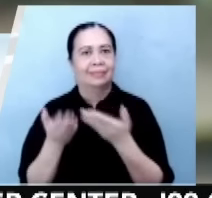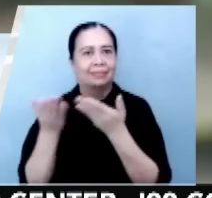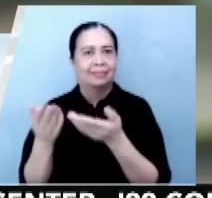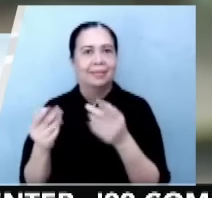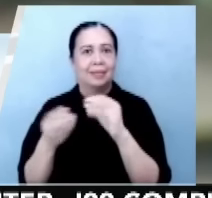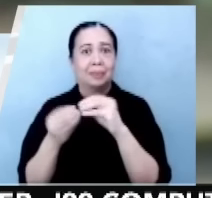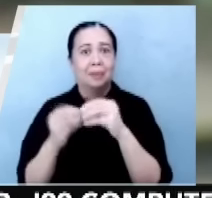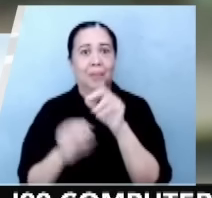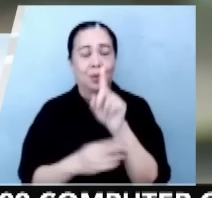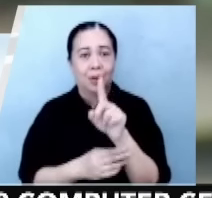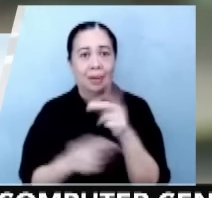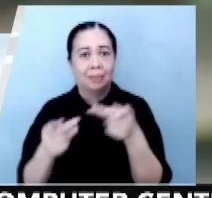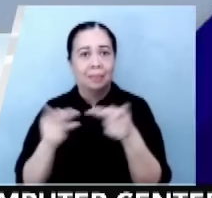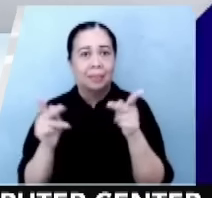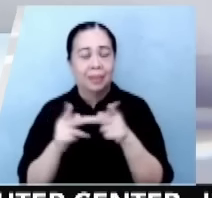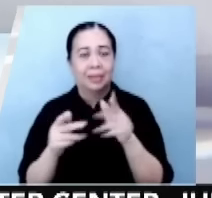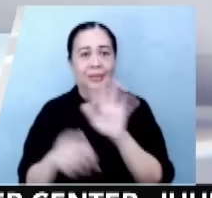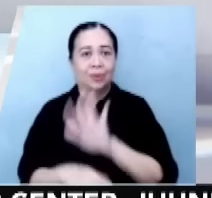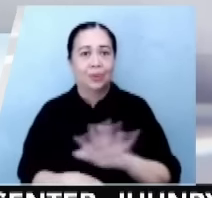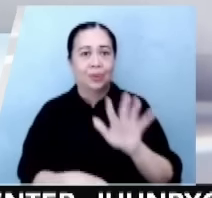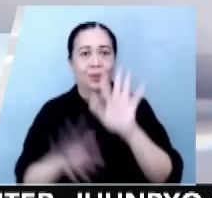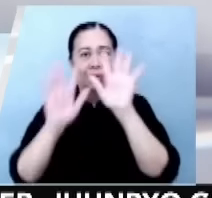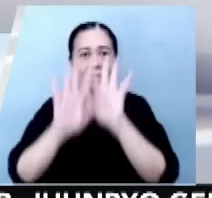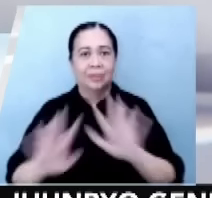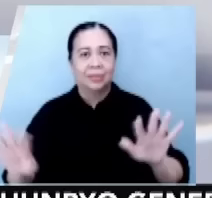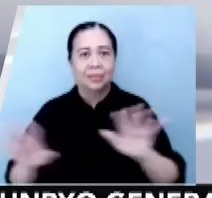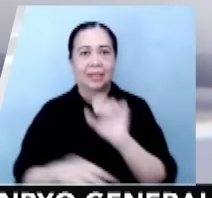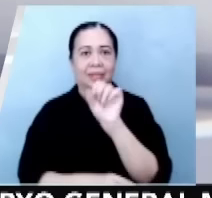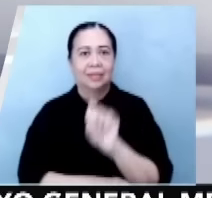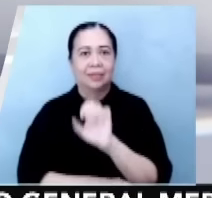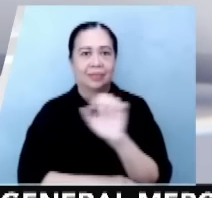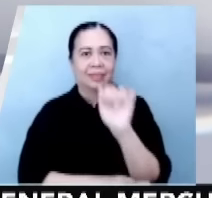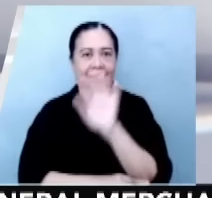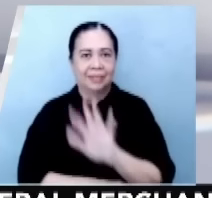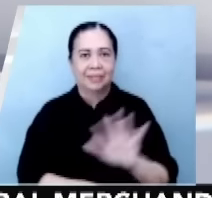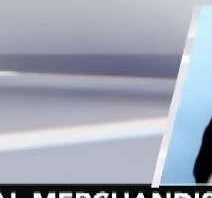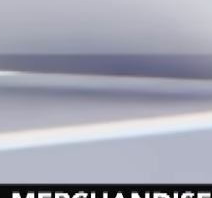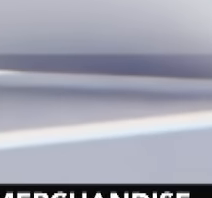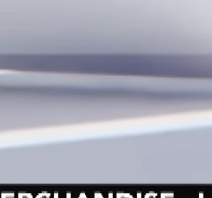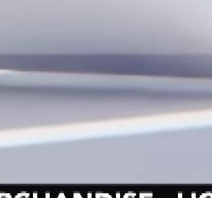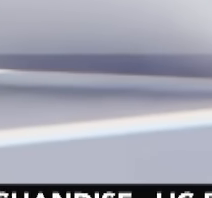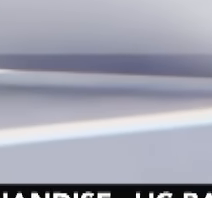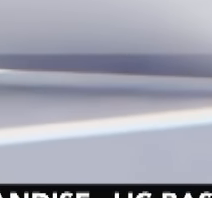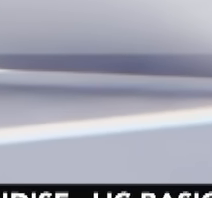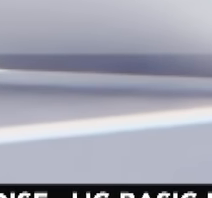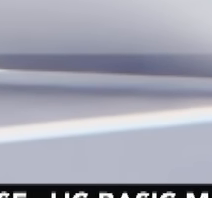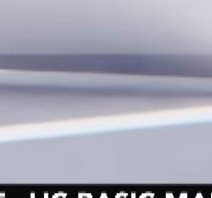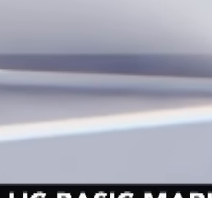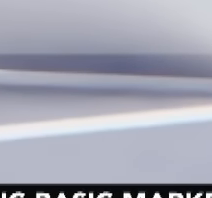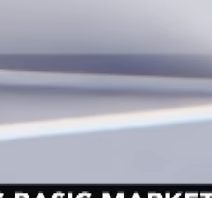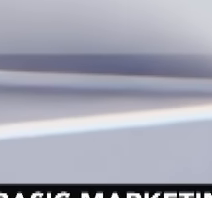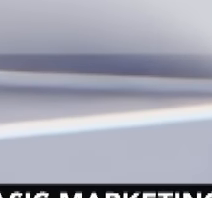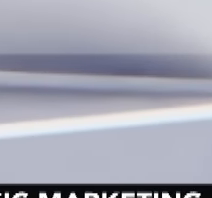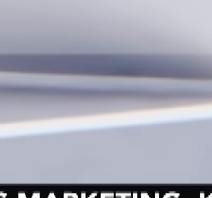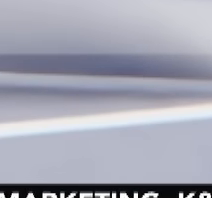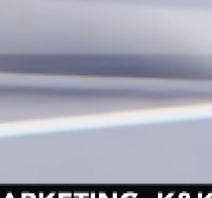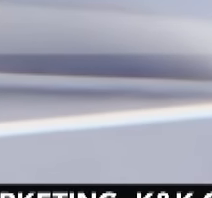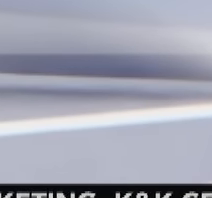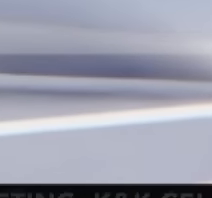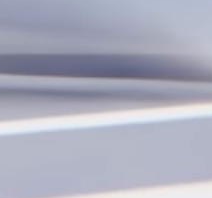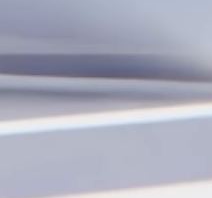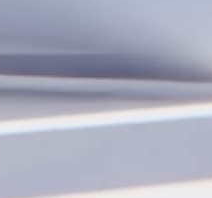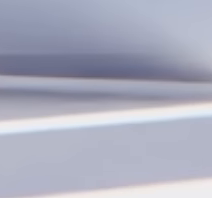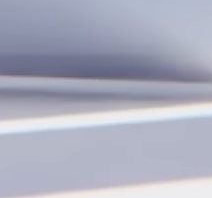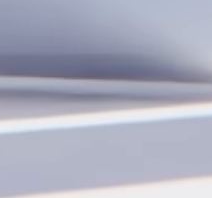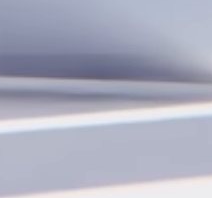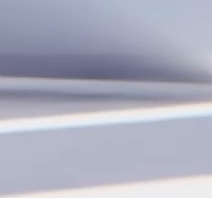slot sa buong Southeast Asia. Nakakuha rin ng dalawang ginto ang Indonesia, pero mas marami ang nakuha nating bronze medal kaysa sa kanila. May